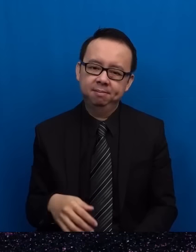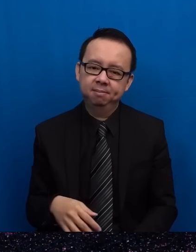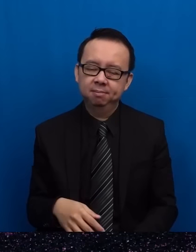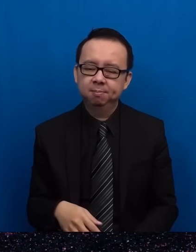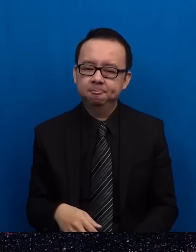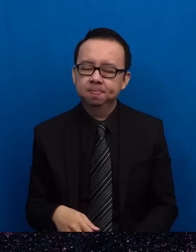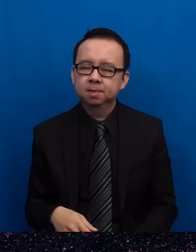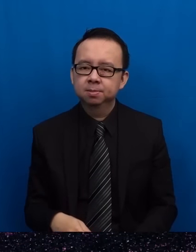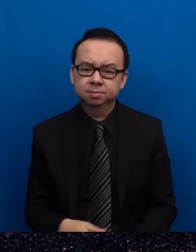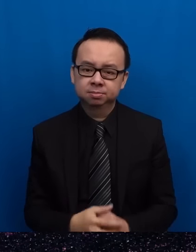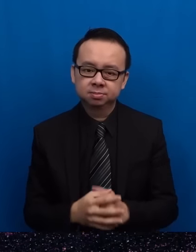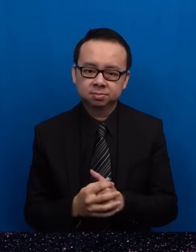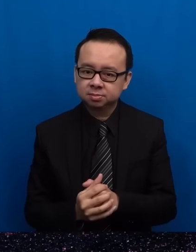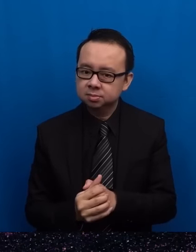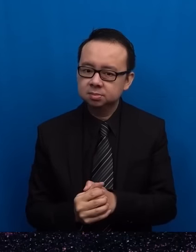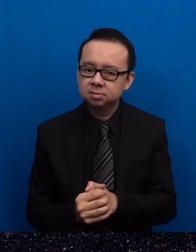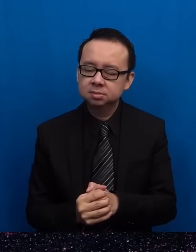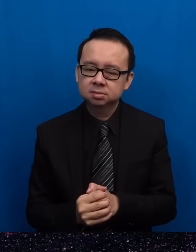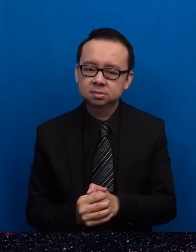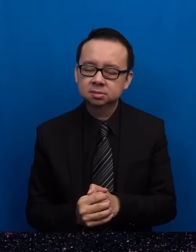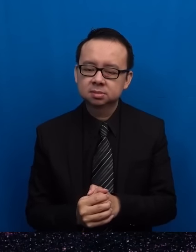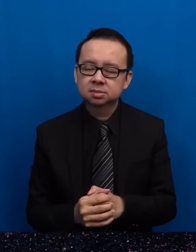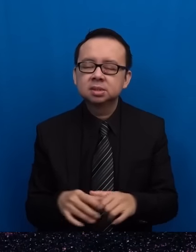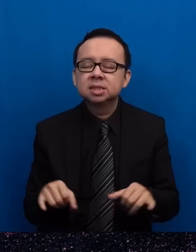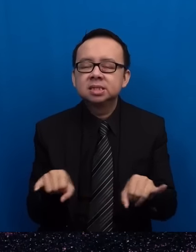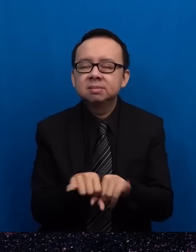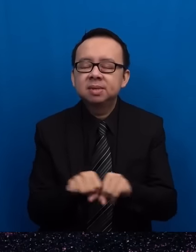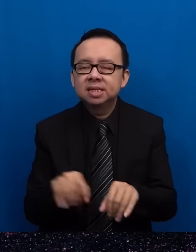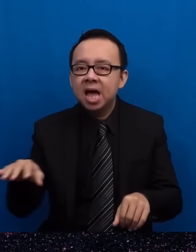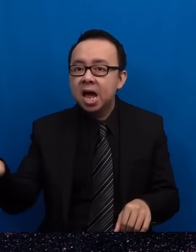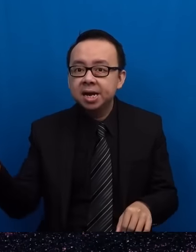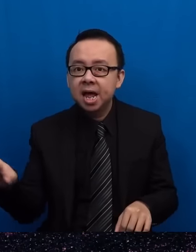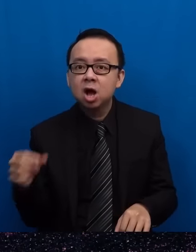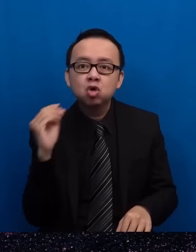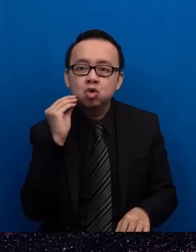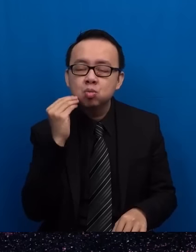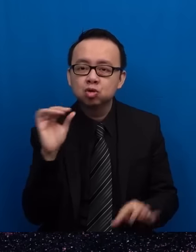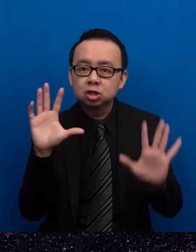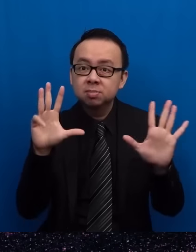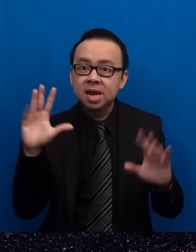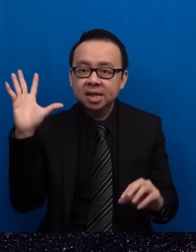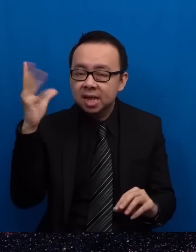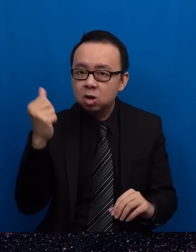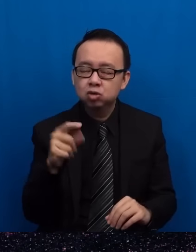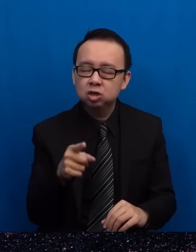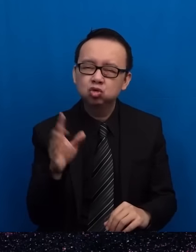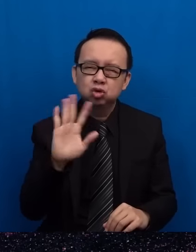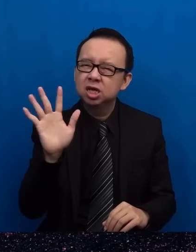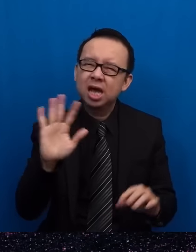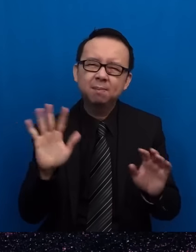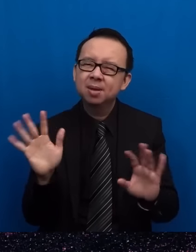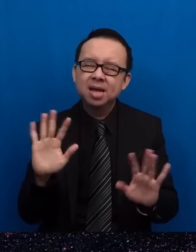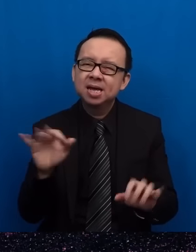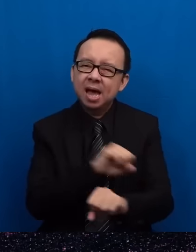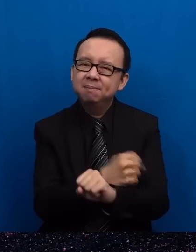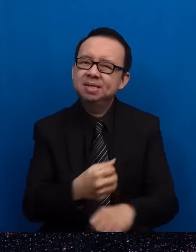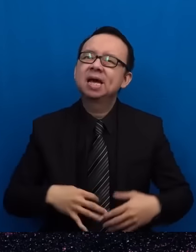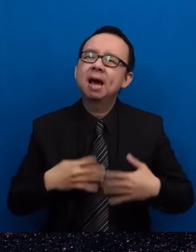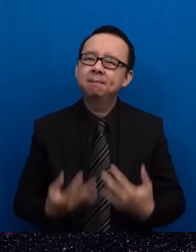balik. Hingga dia menjadi a young woman. Baru bisa punya anak. Tuhan tuh tahu